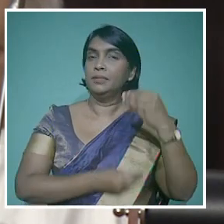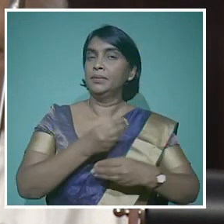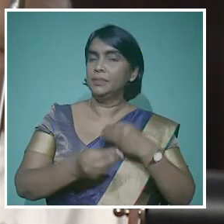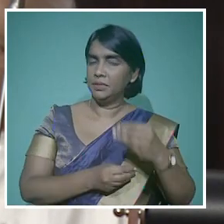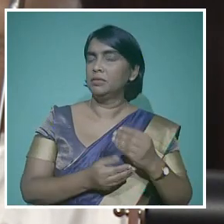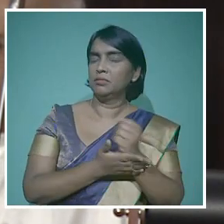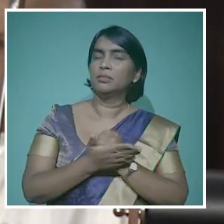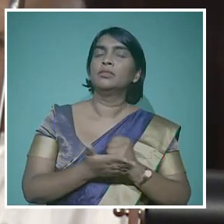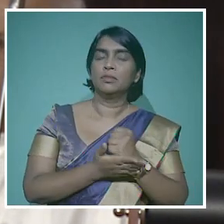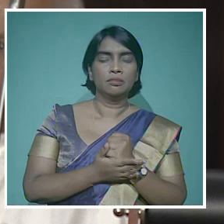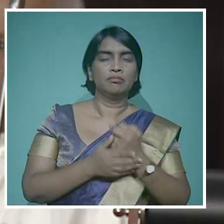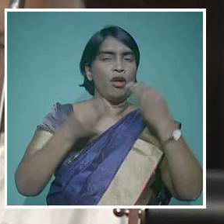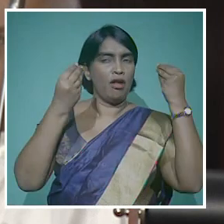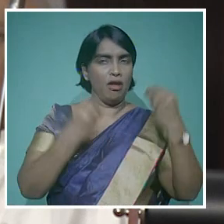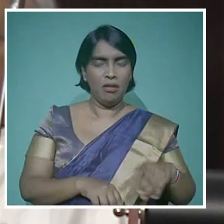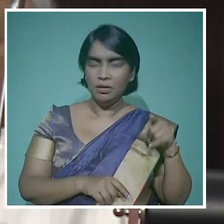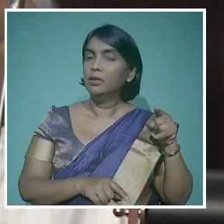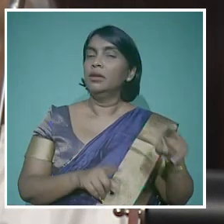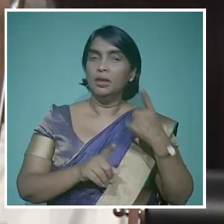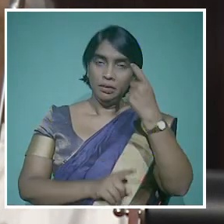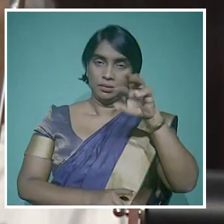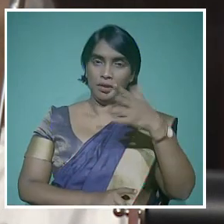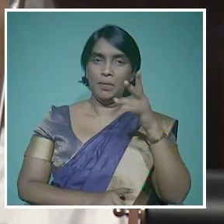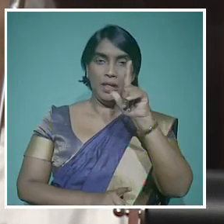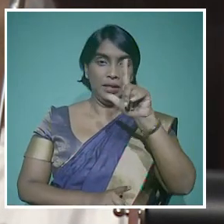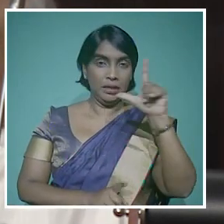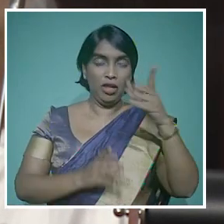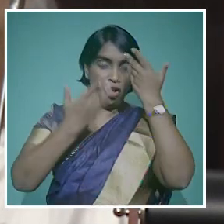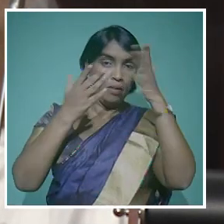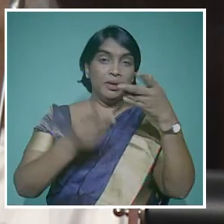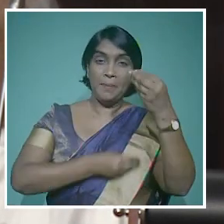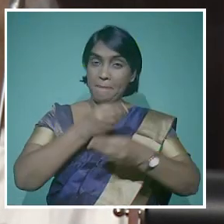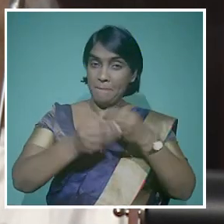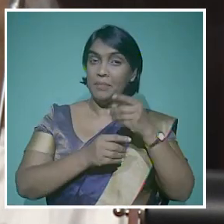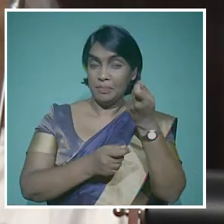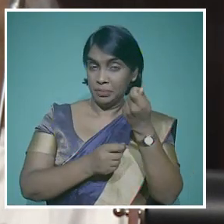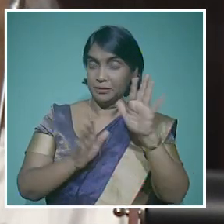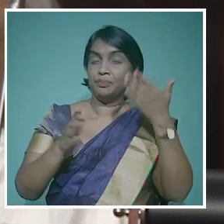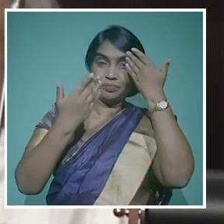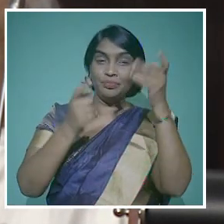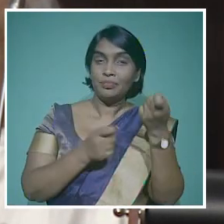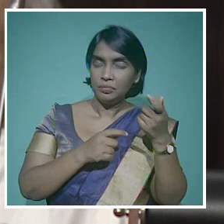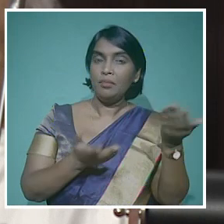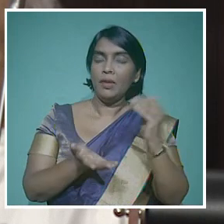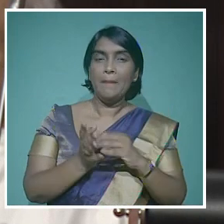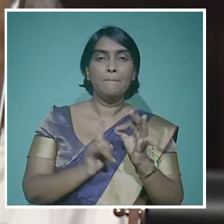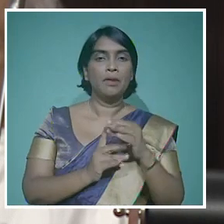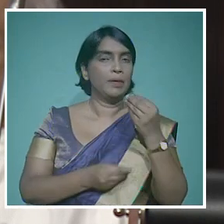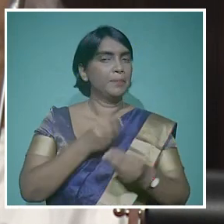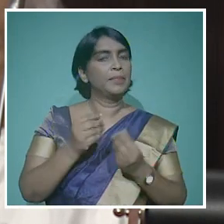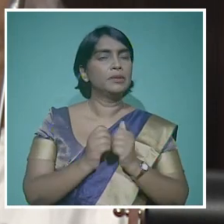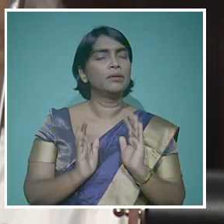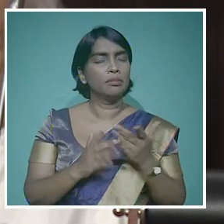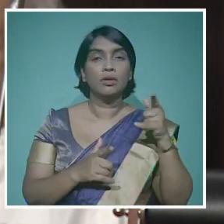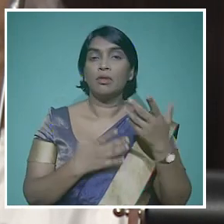ව්‍යවසායකත්වයේ සම්පූර්ණයෙන් පහයි කඩාවැටෙනවා. 1977 විවෘතාතිකයේ ප්‍රතිපලයක් ලෙස යලිත් පුද්ගලික ව්‍යවසාය නැති වුණත්